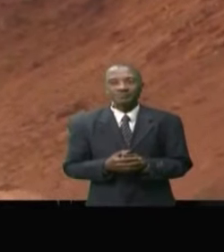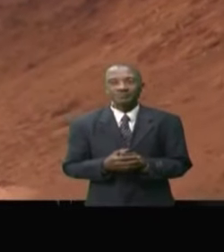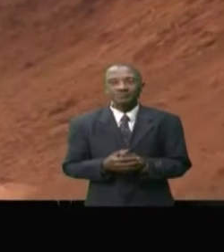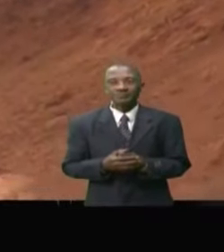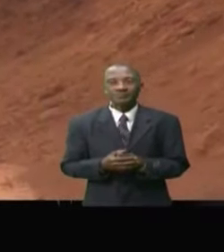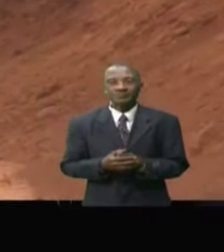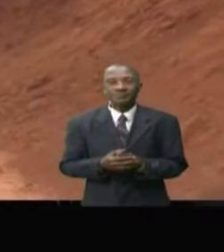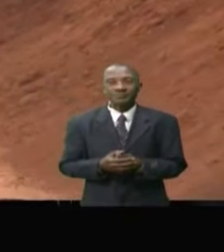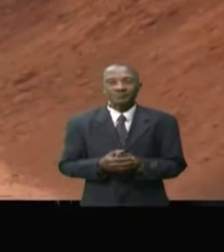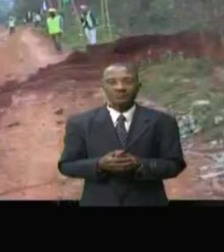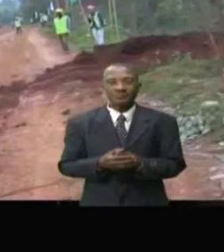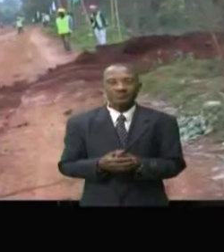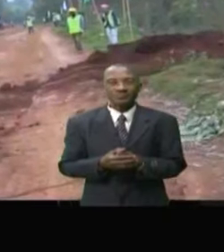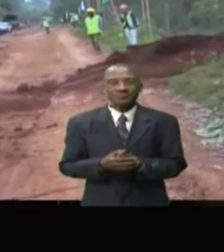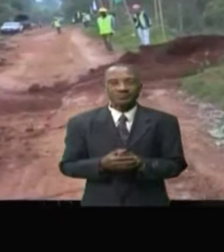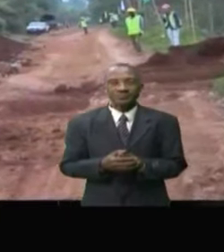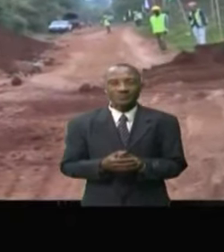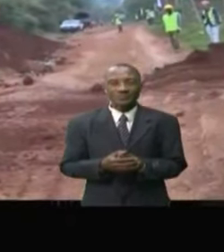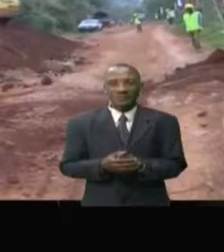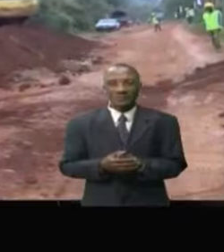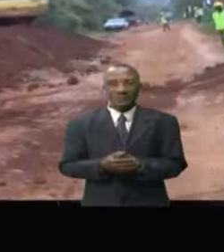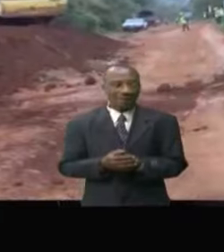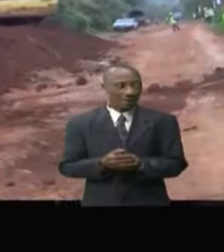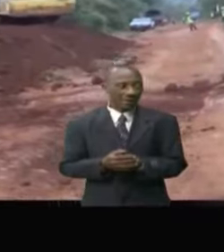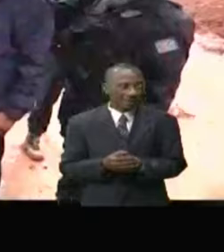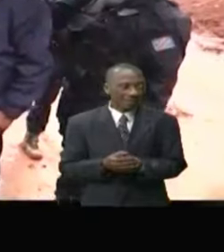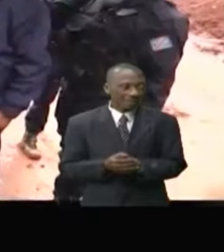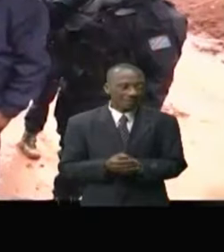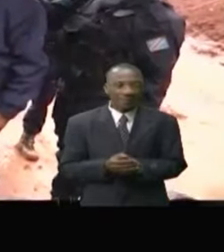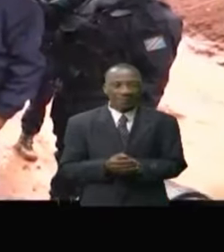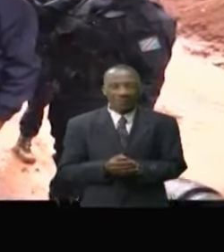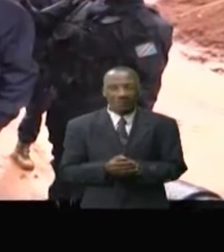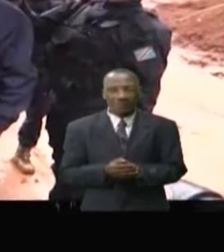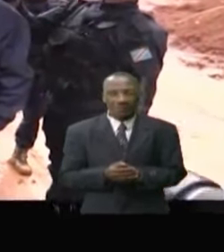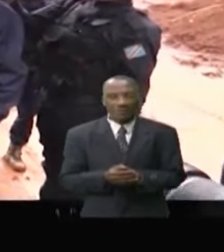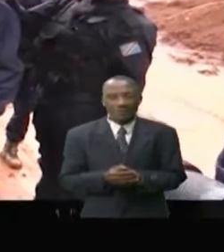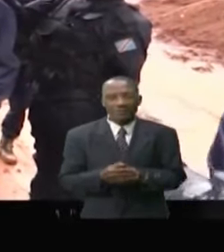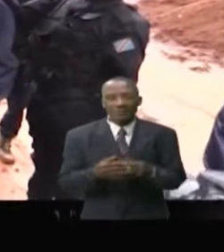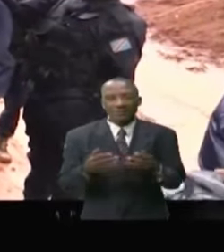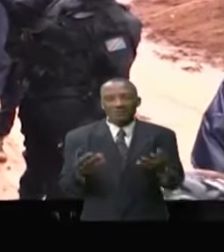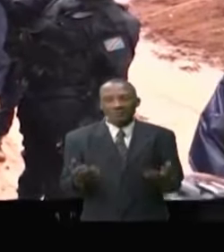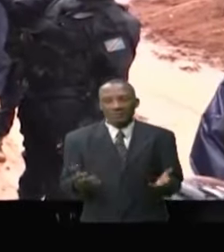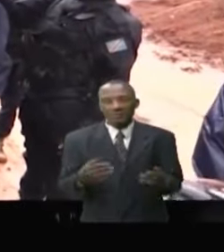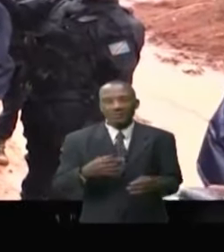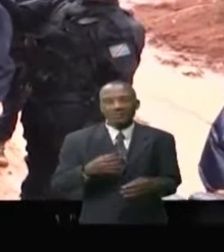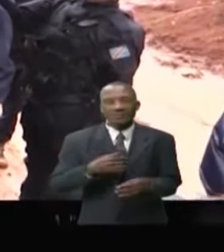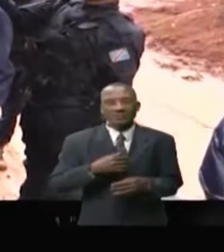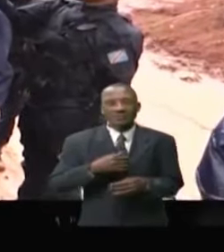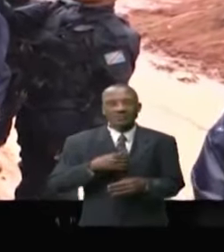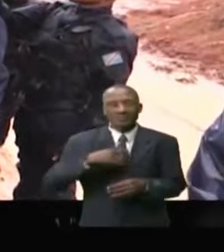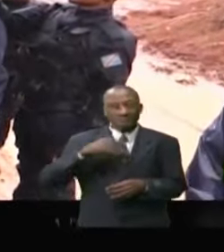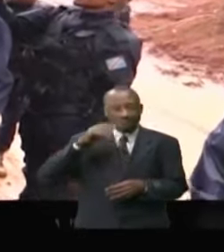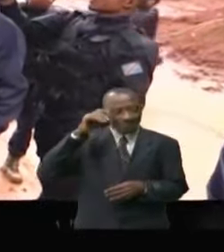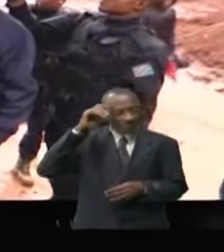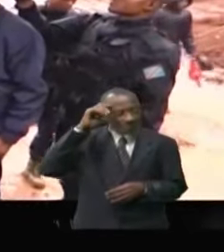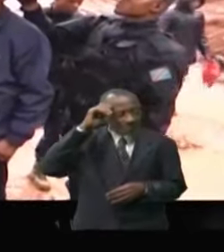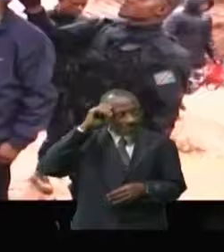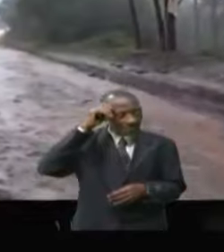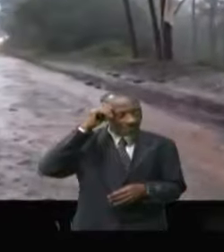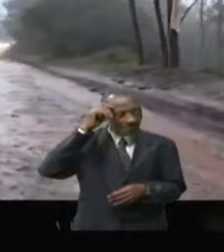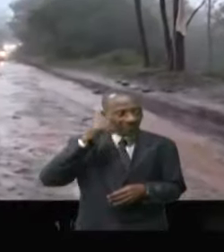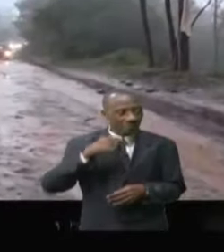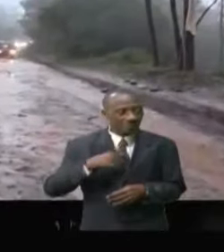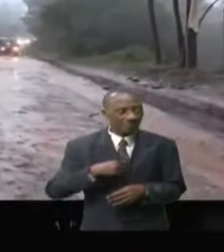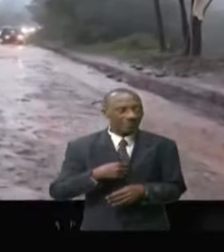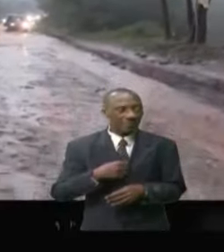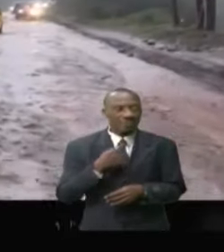1 dans 1300 compris entre mouavou et kamamaniola vont bon train selon le ministre des Infrastructures publiques et reconstruction